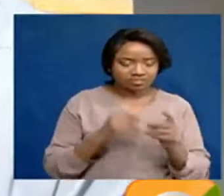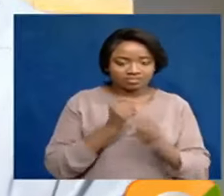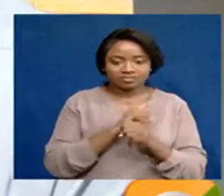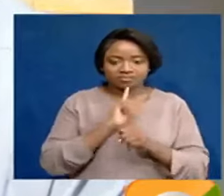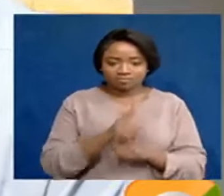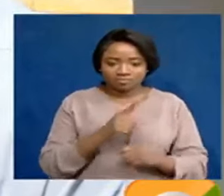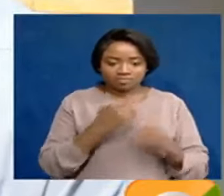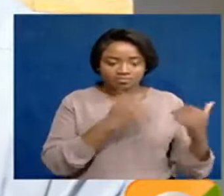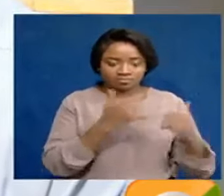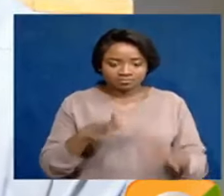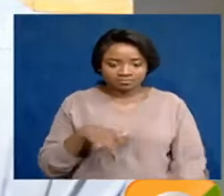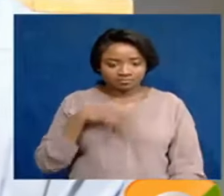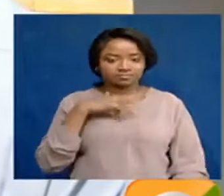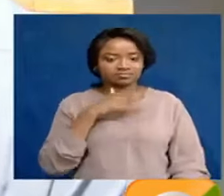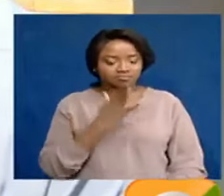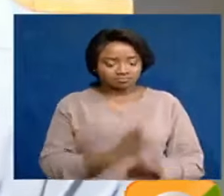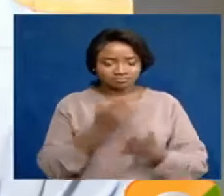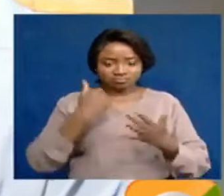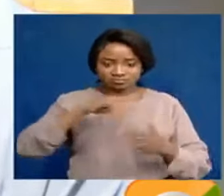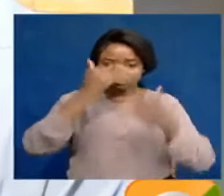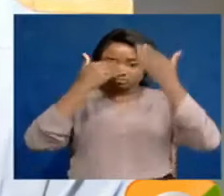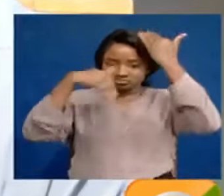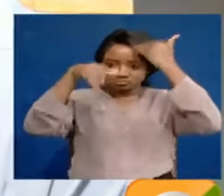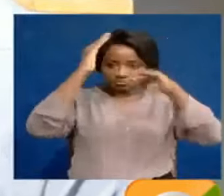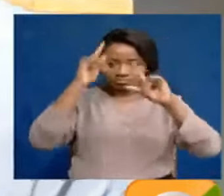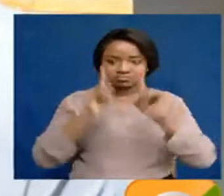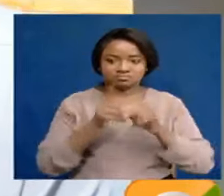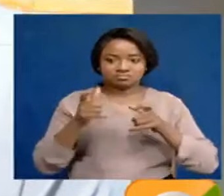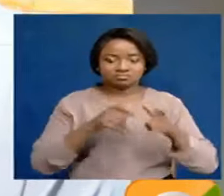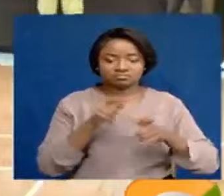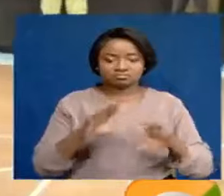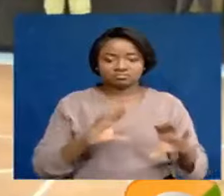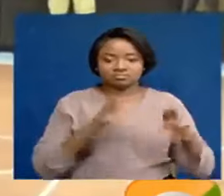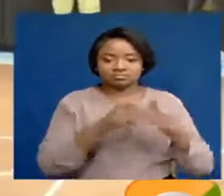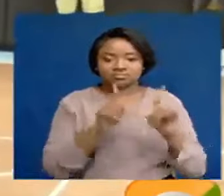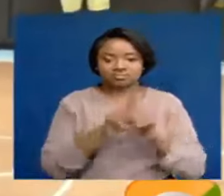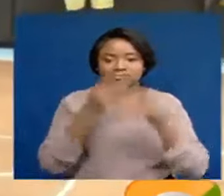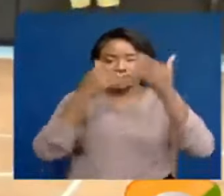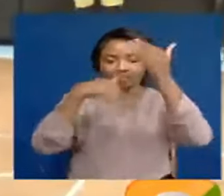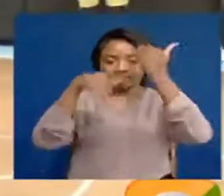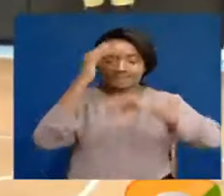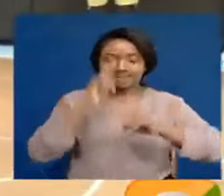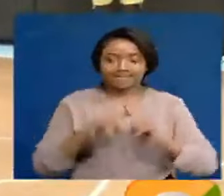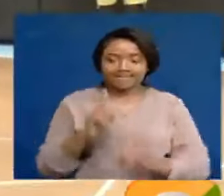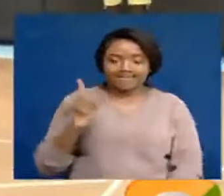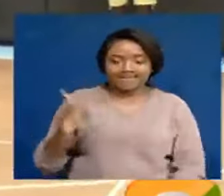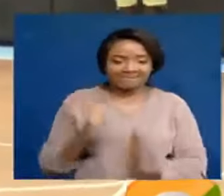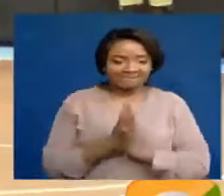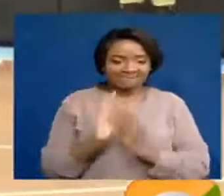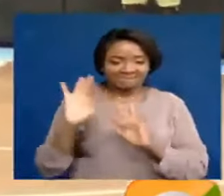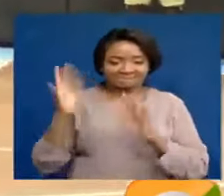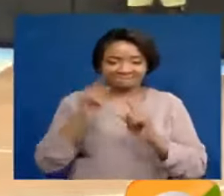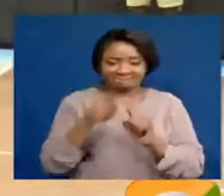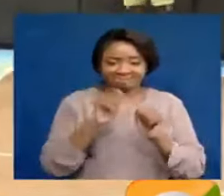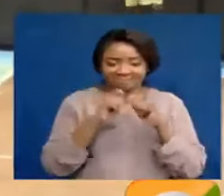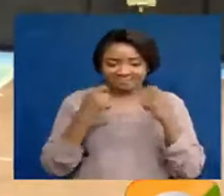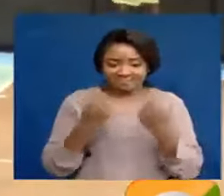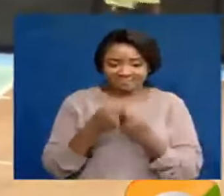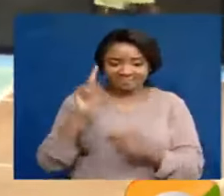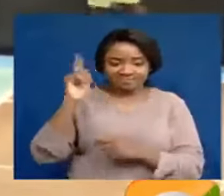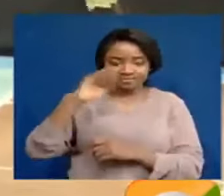like professionals, they were insured, and they ran the club like a professional club. Finlay hakuchelewa kuipongeza timu ya Nairobi City